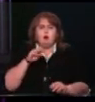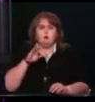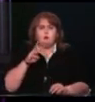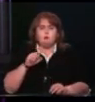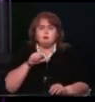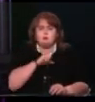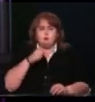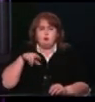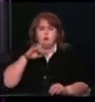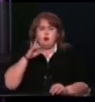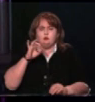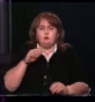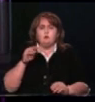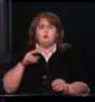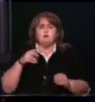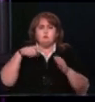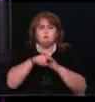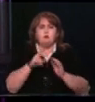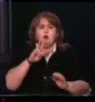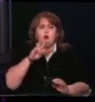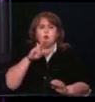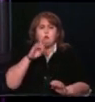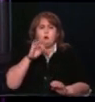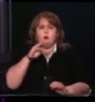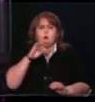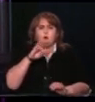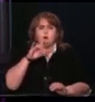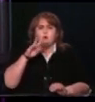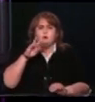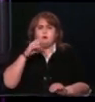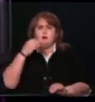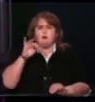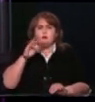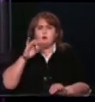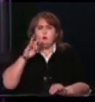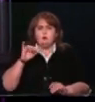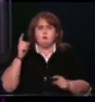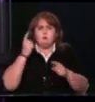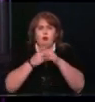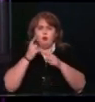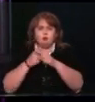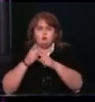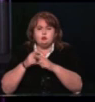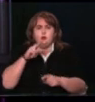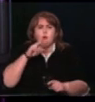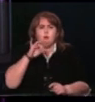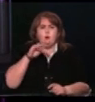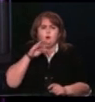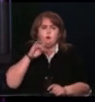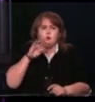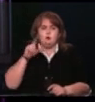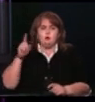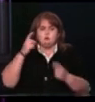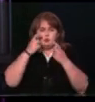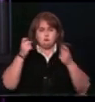Само ядро состоит из протонов и нейтронов. Обозначено протоны – носители положительного заряда. Протоны, они